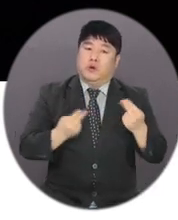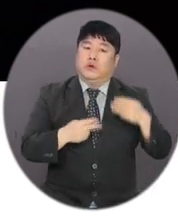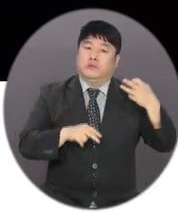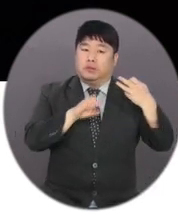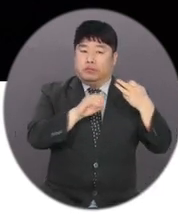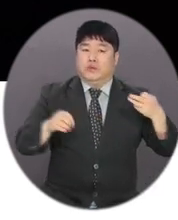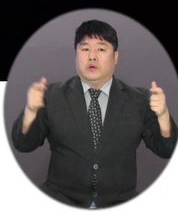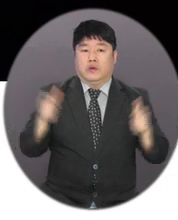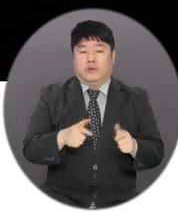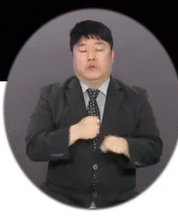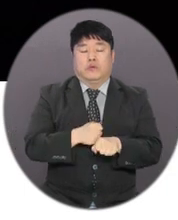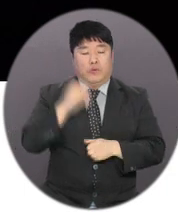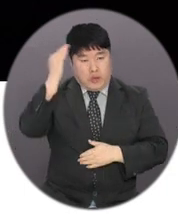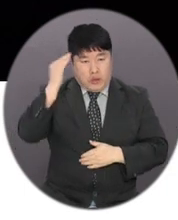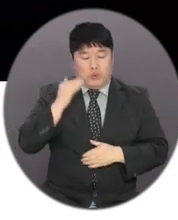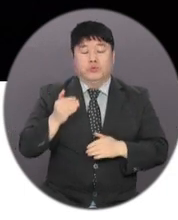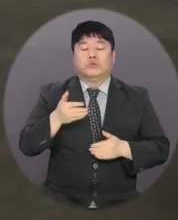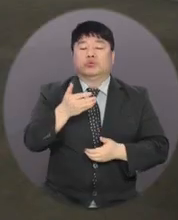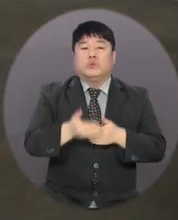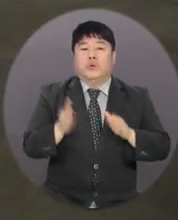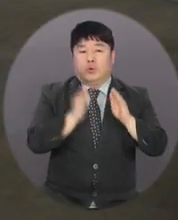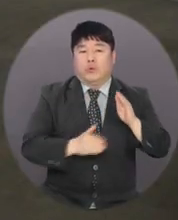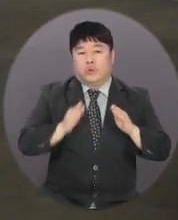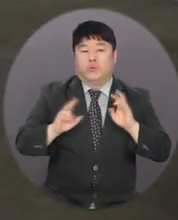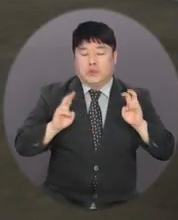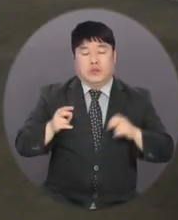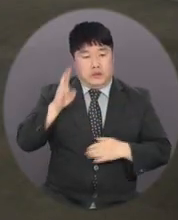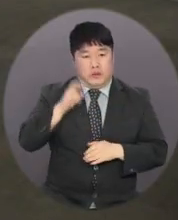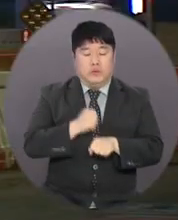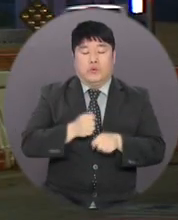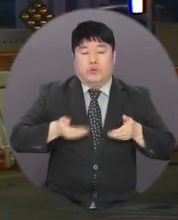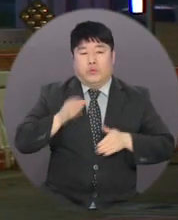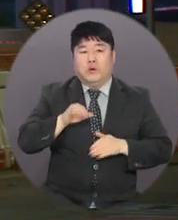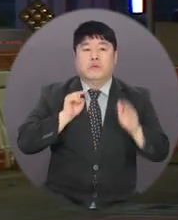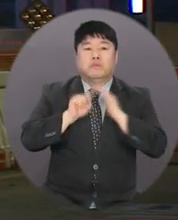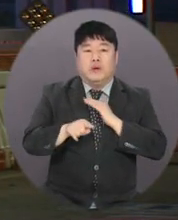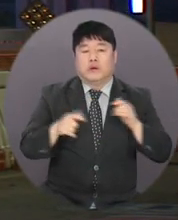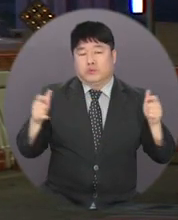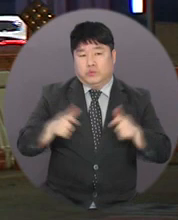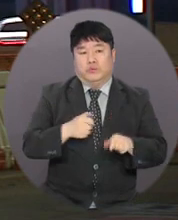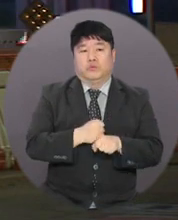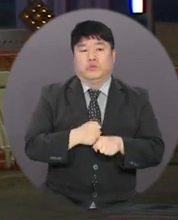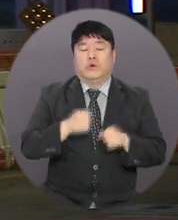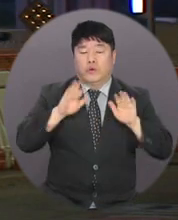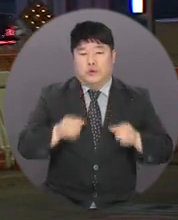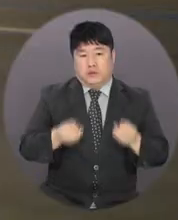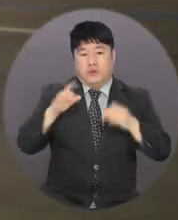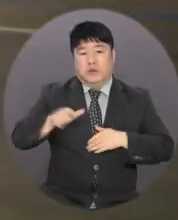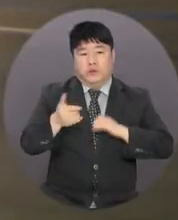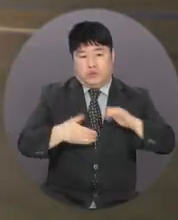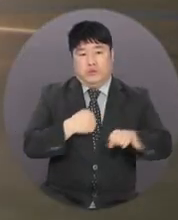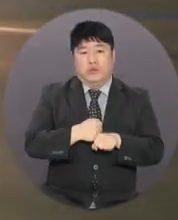감소할 것으로 한국도로공사는 전망했습니다. 특히 고향을 찾는 발길이 줄어들어 설 하루 전에는 교통량이